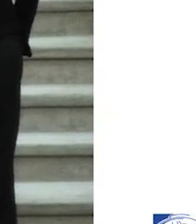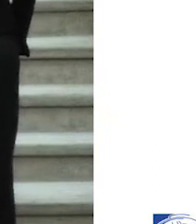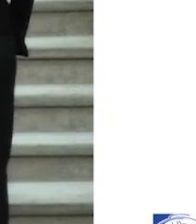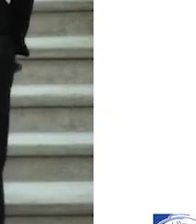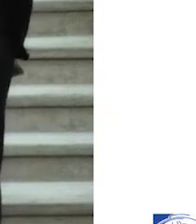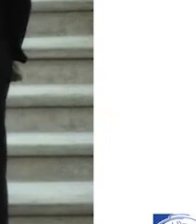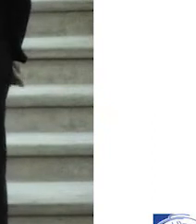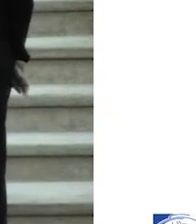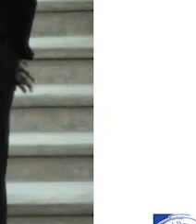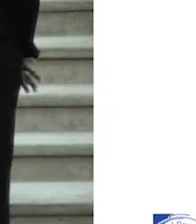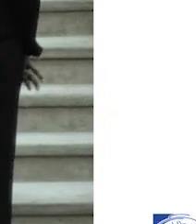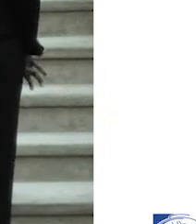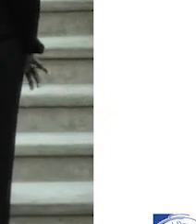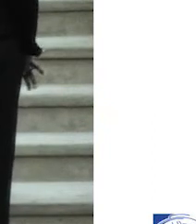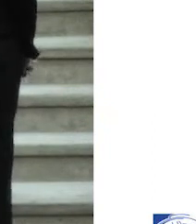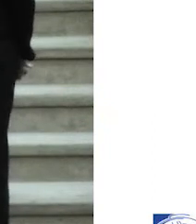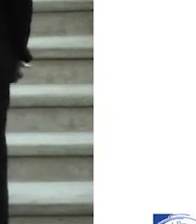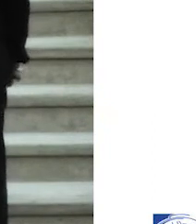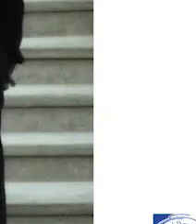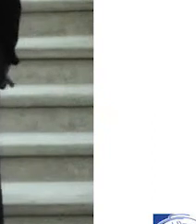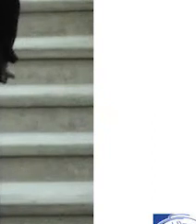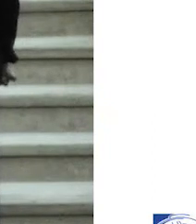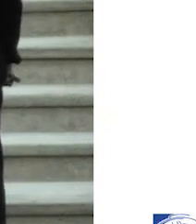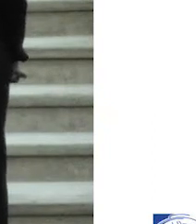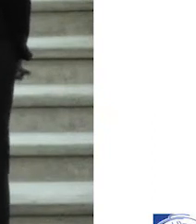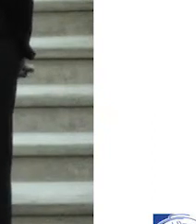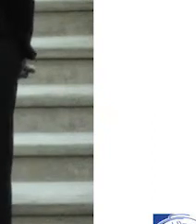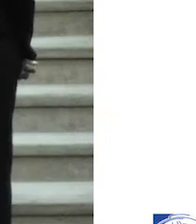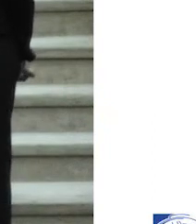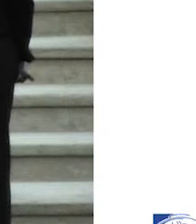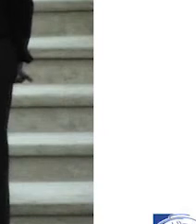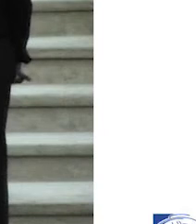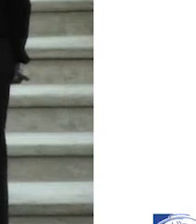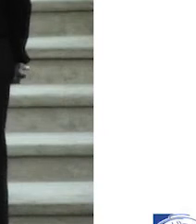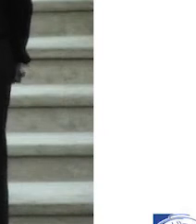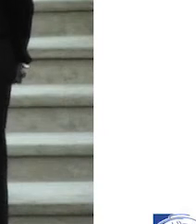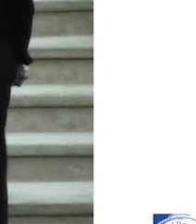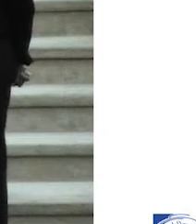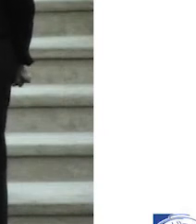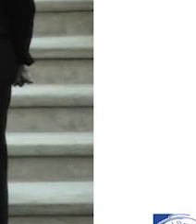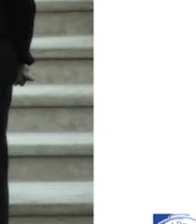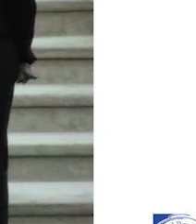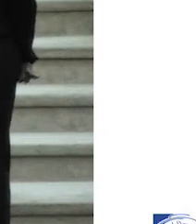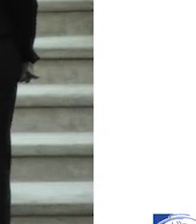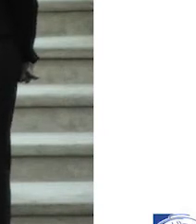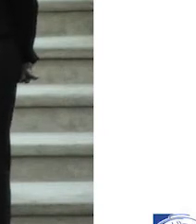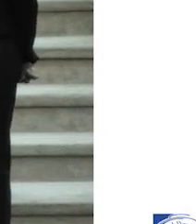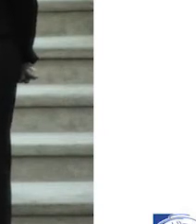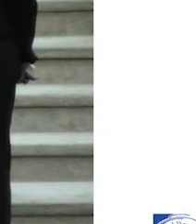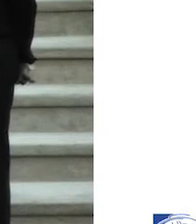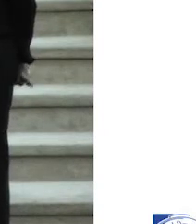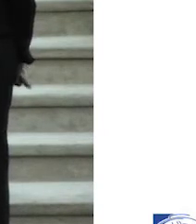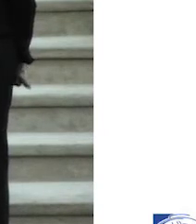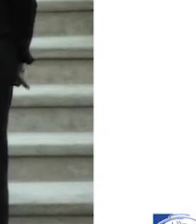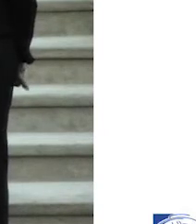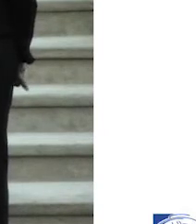signale systématiquement toutes les annonces où on voit des mineurs. Alors, ensuite, j'ai une question plutôt technique. On voit bien